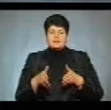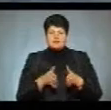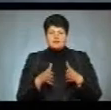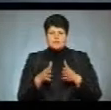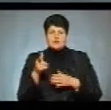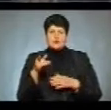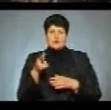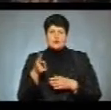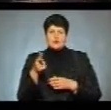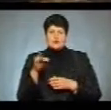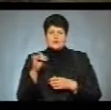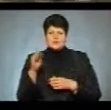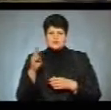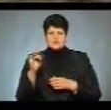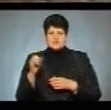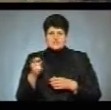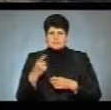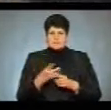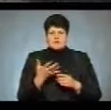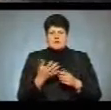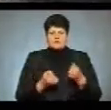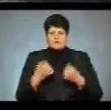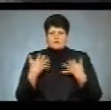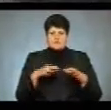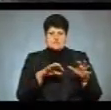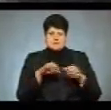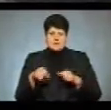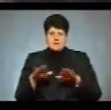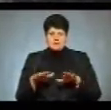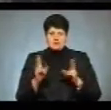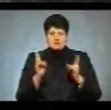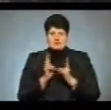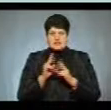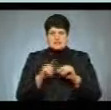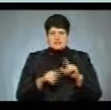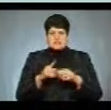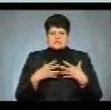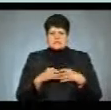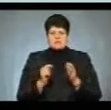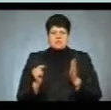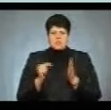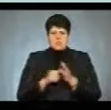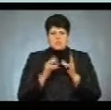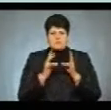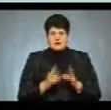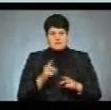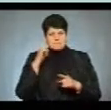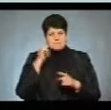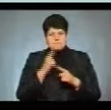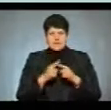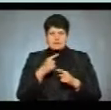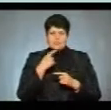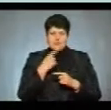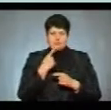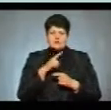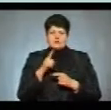селища Грушвиця Перша Рівненської області автомобіль вже прибрали. На місці ми зустріли рідних сім'ї, яка потрапила в аварію. Брат водія Олексій Філюк